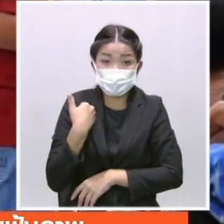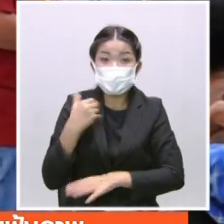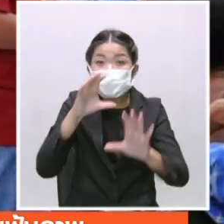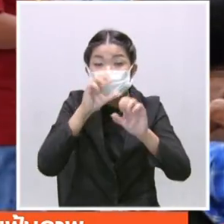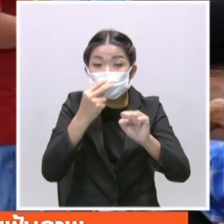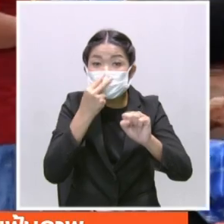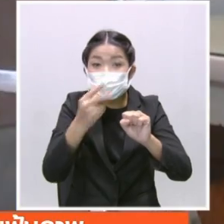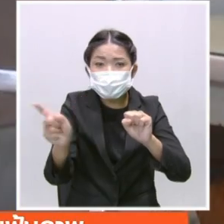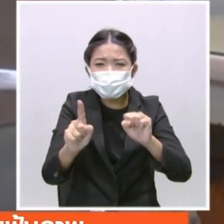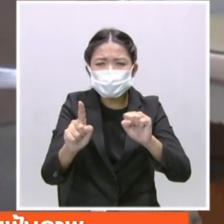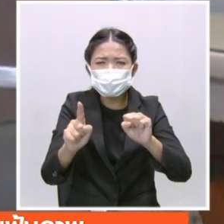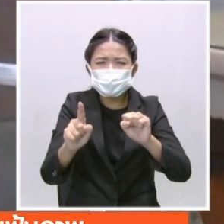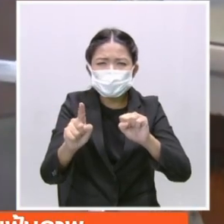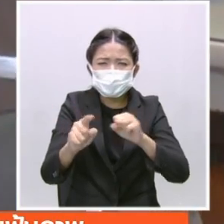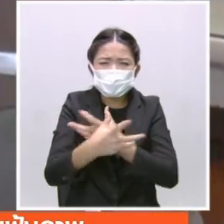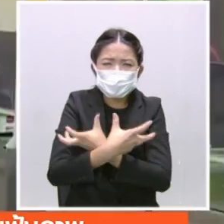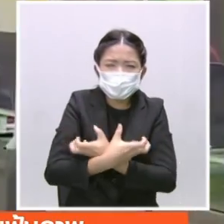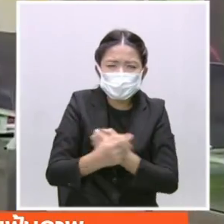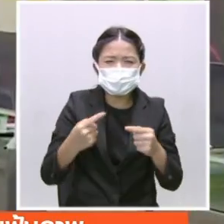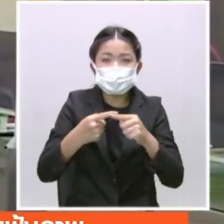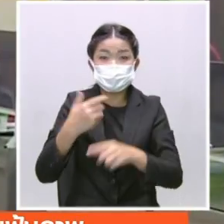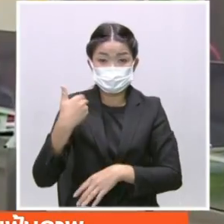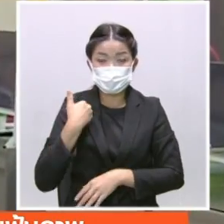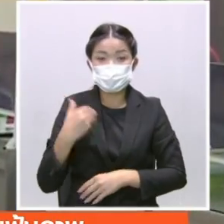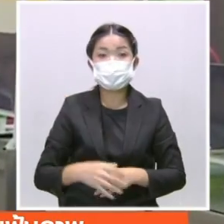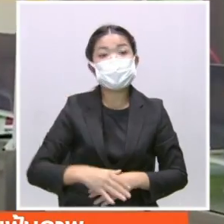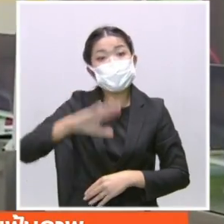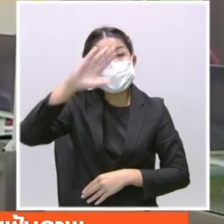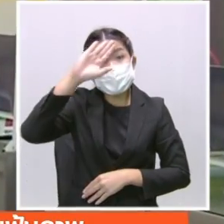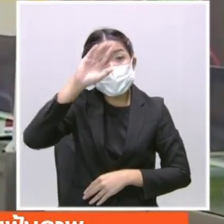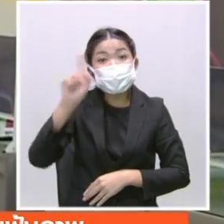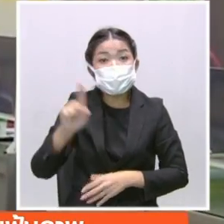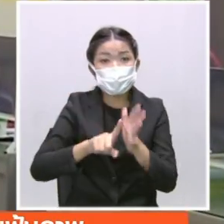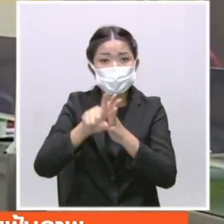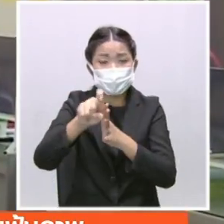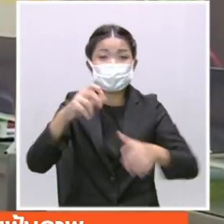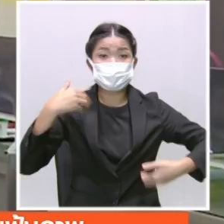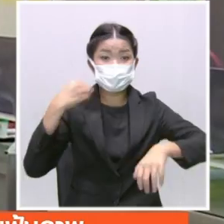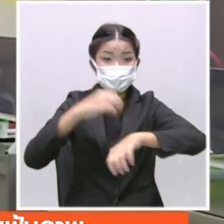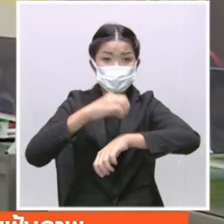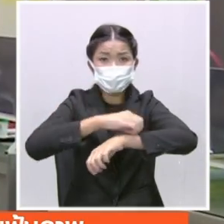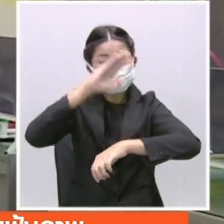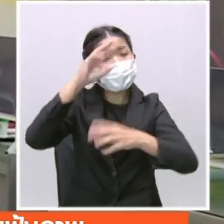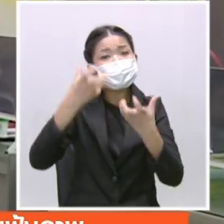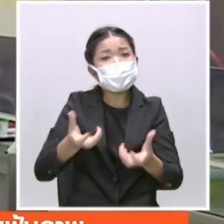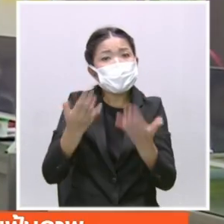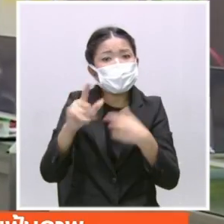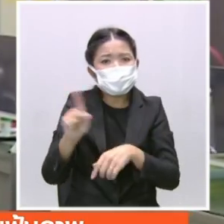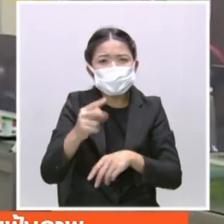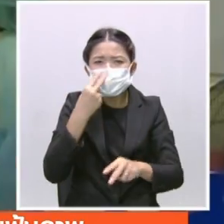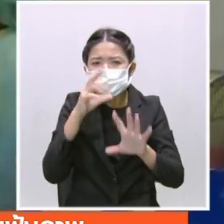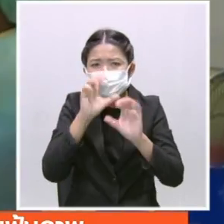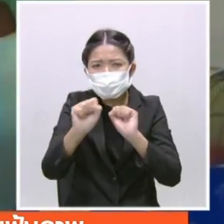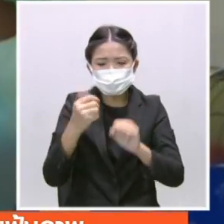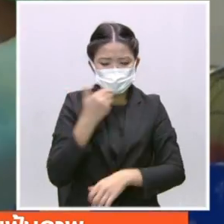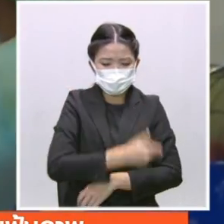จะสังเกตเห็นจากอาการเจ็บเหล่านั้นได้ขณะที่ความรุนแรงของโรคฝีดาดลิงแพทย์หญิงมิ่งขวัญระบุว่าต้องดูจ